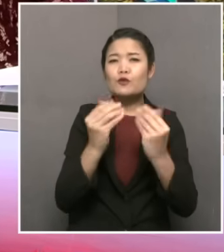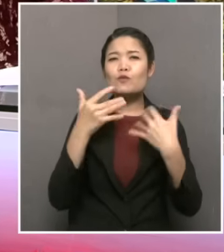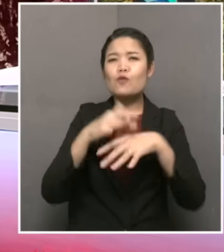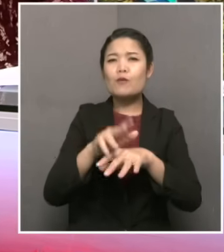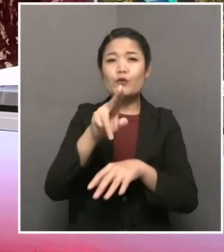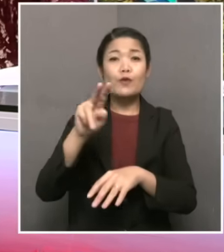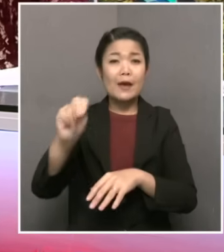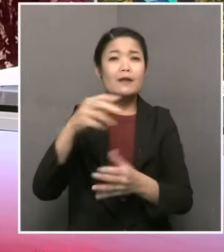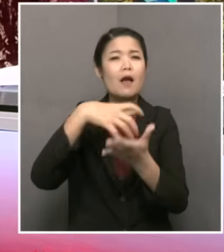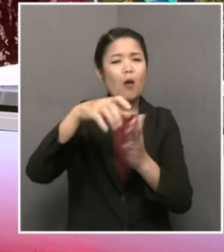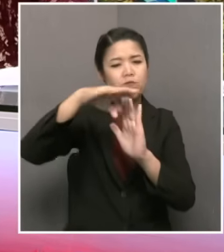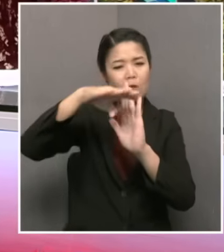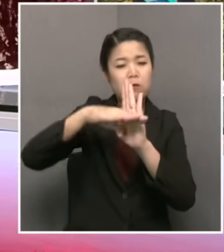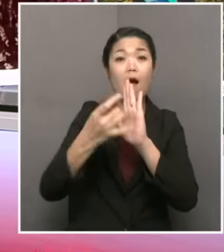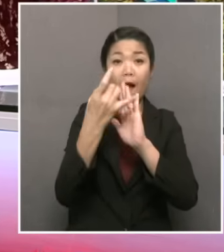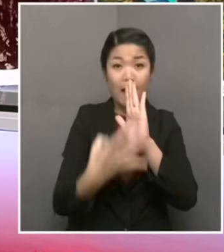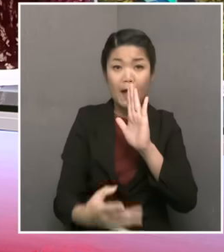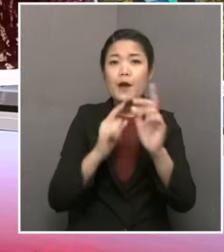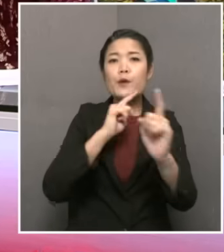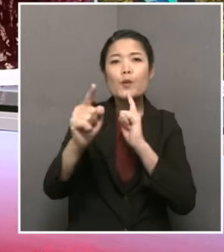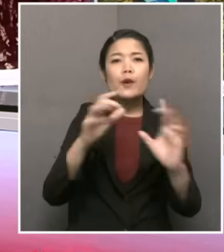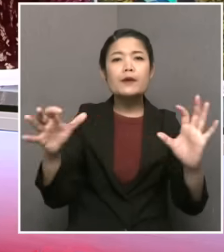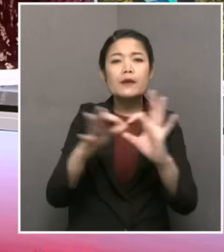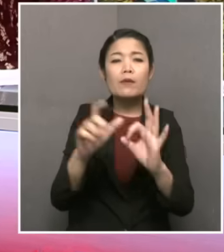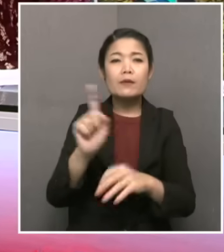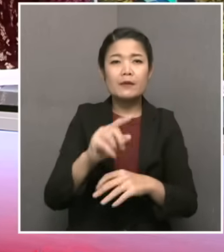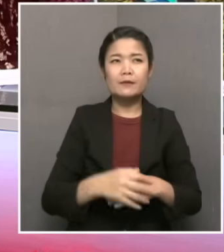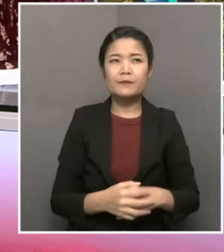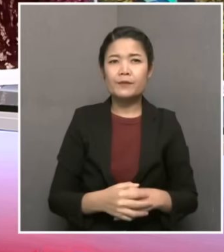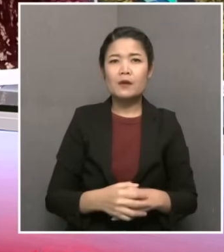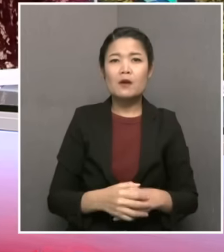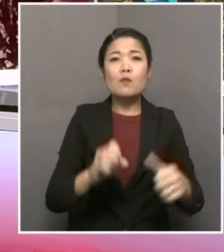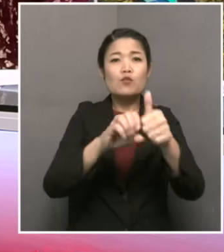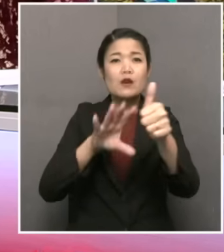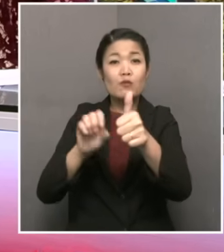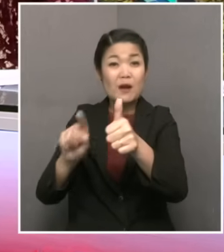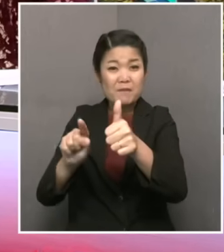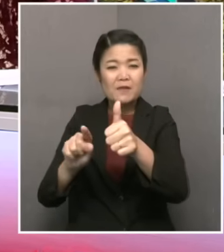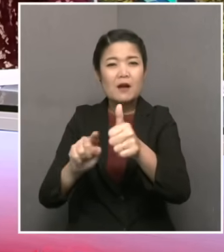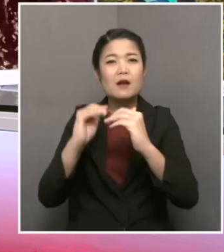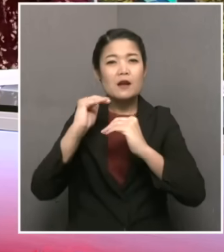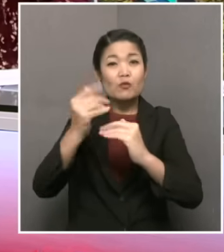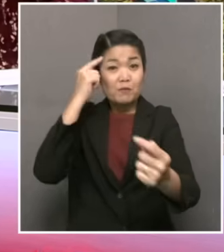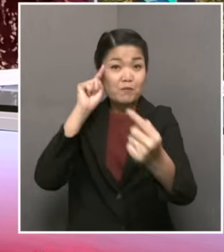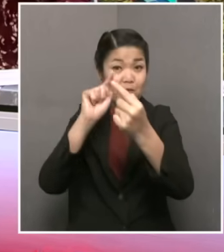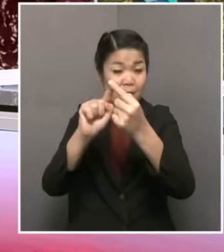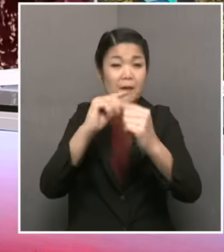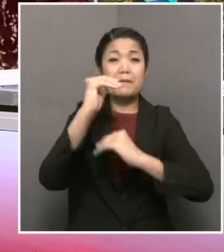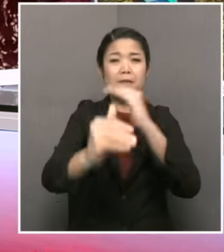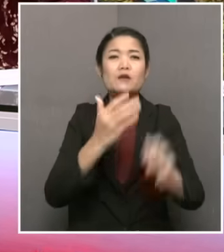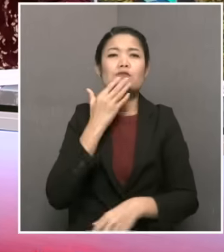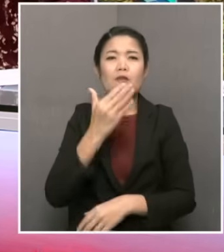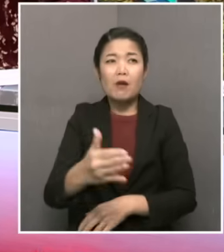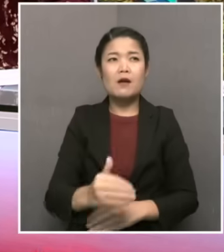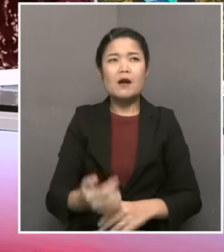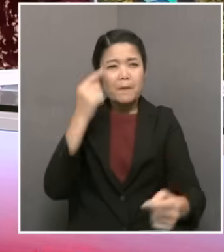ละเอียดการประชุมจะมีการประชุมพูดคุยกันในเรื่องของเวทีสุดยอดว่าด้วยเป้าหมายการพัฒนาที่ยั่งยืนนะคะคือเป็นเป้าหมายที่ตั้งเอา